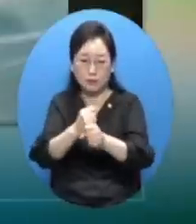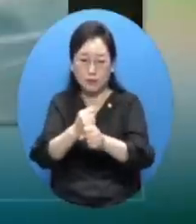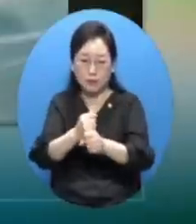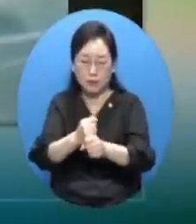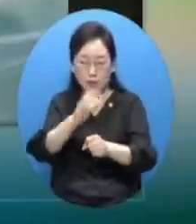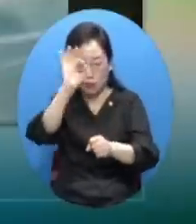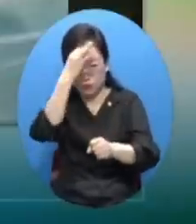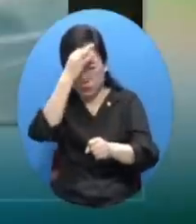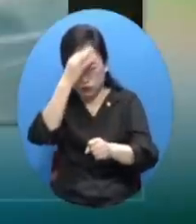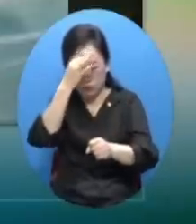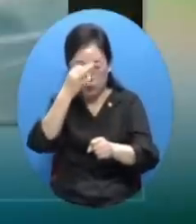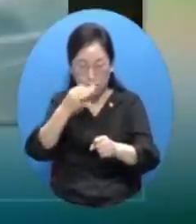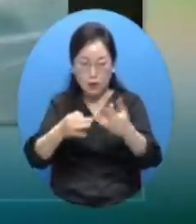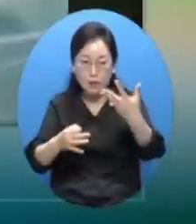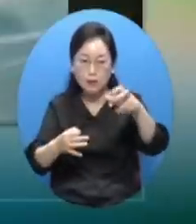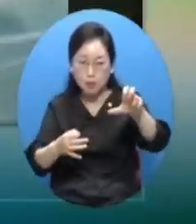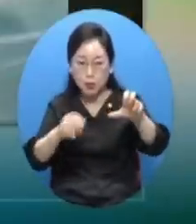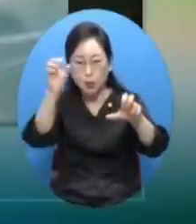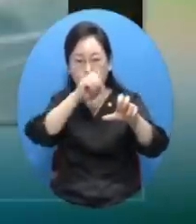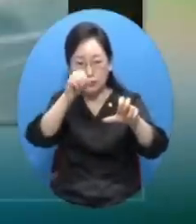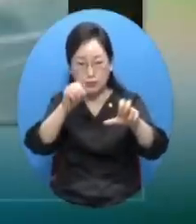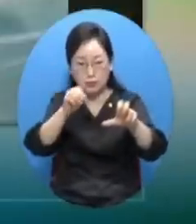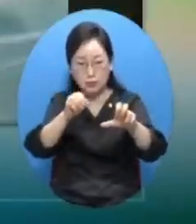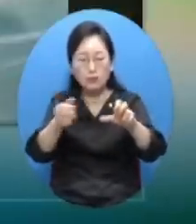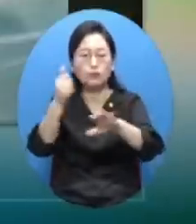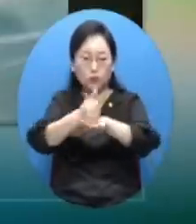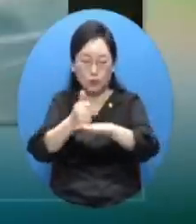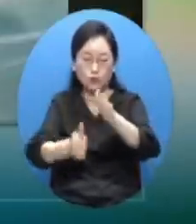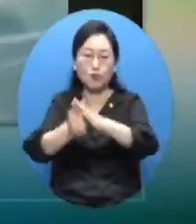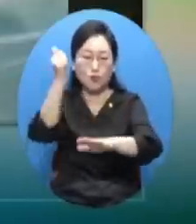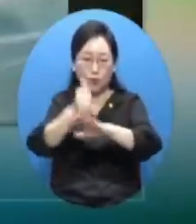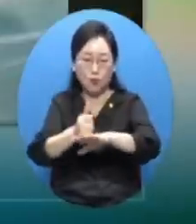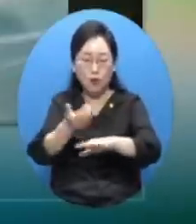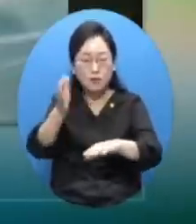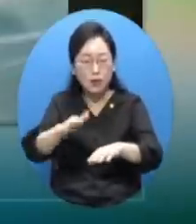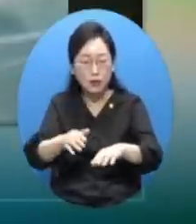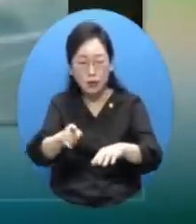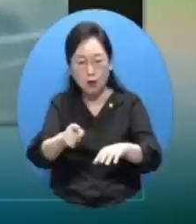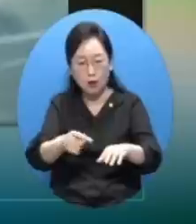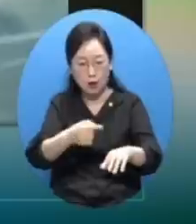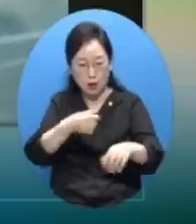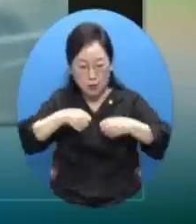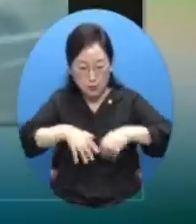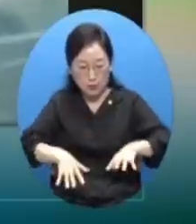높은 수술이라서 사람들이 수술하기를 꺼려하는 수술인데 또 수술하다 많이 죽기 때문에